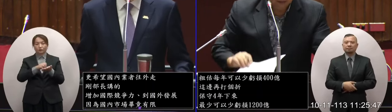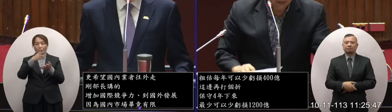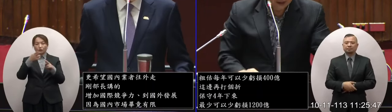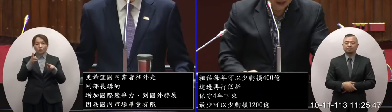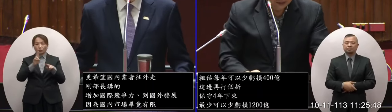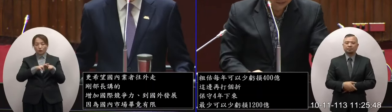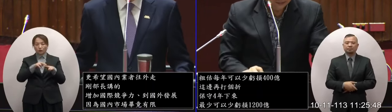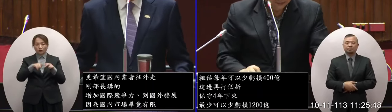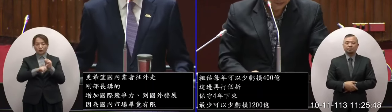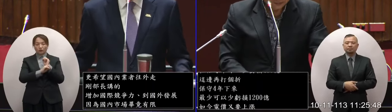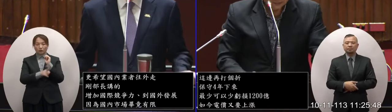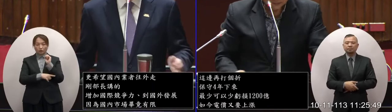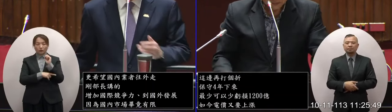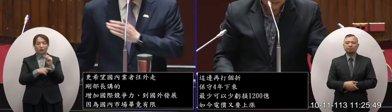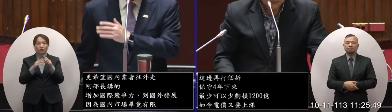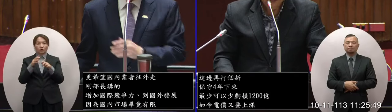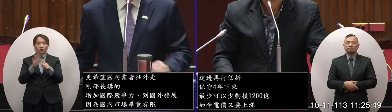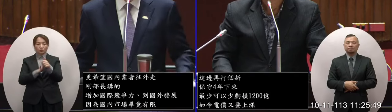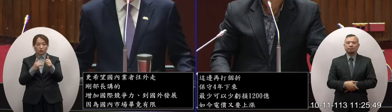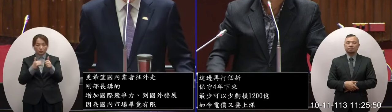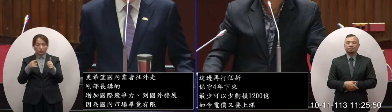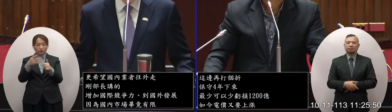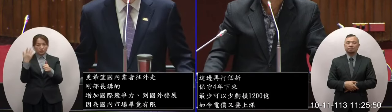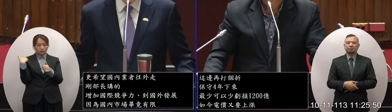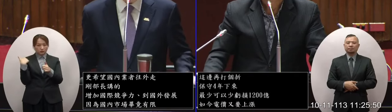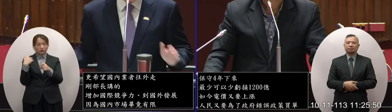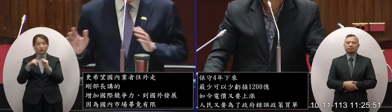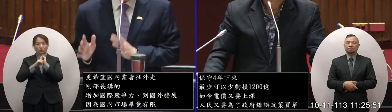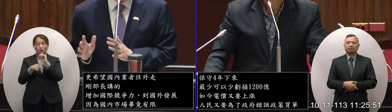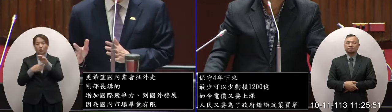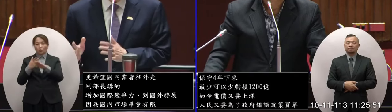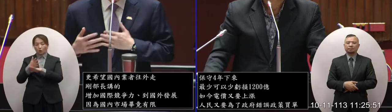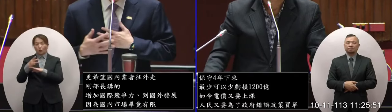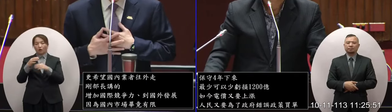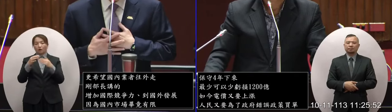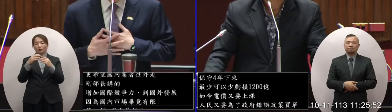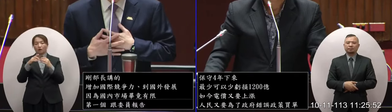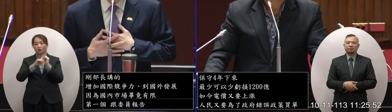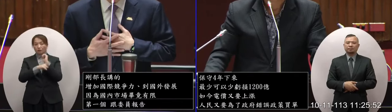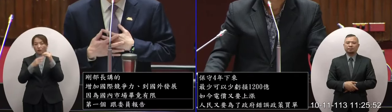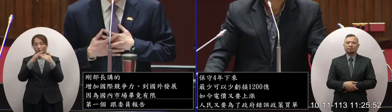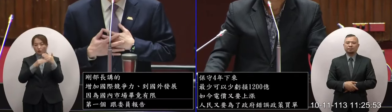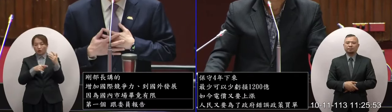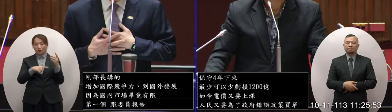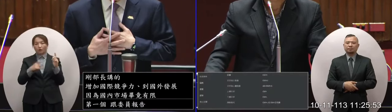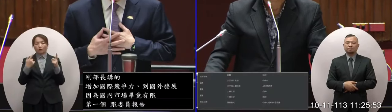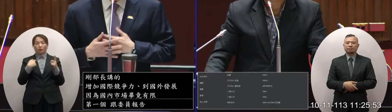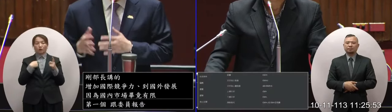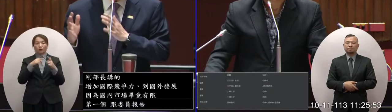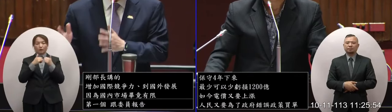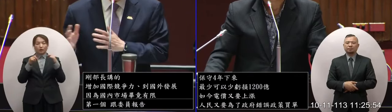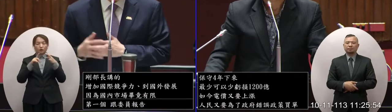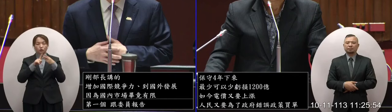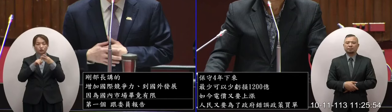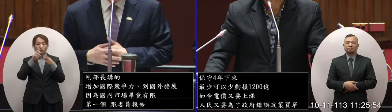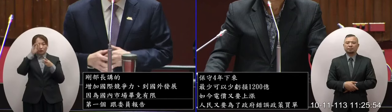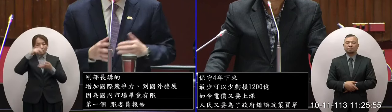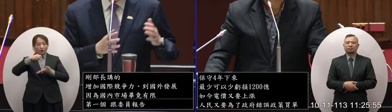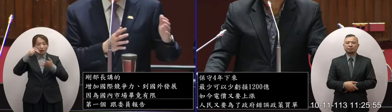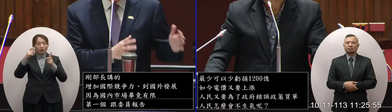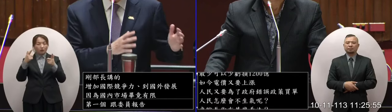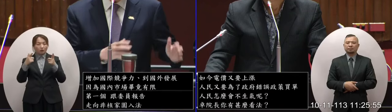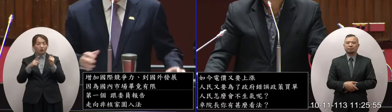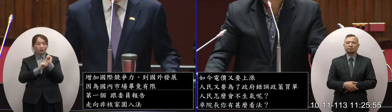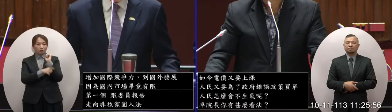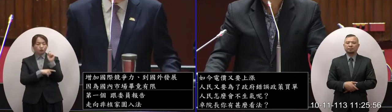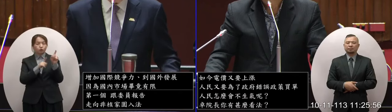这个入法是在委员任内之前在通过的，这是我们的法律，这不是民进党的神主牌。电影法里面就是这样写的，